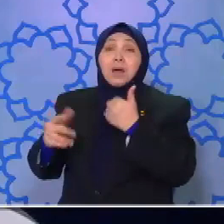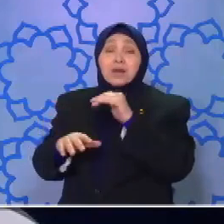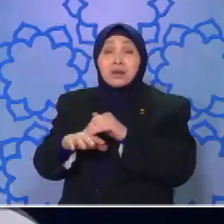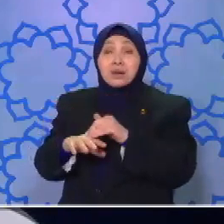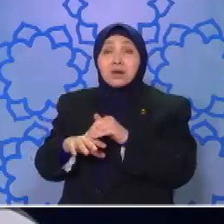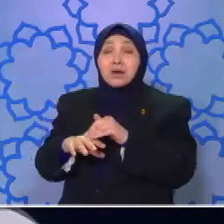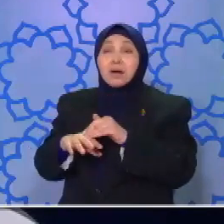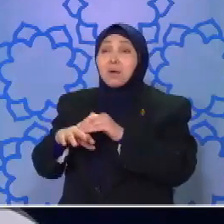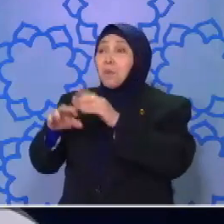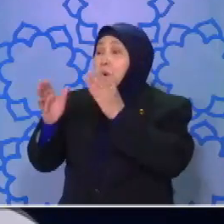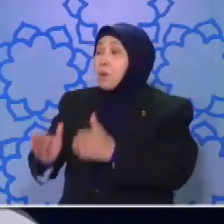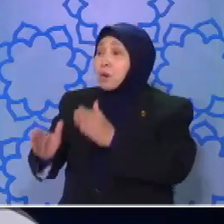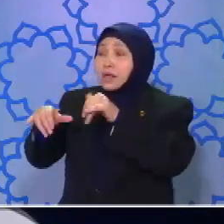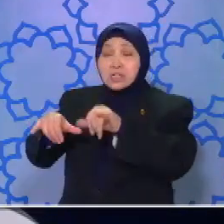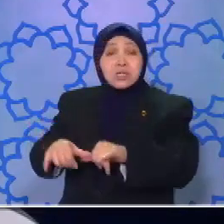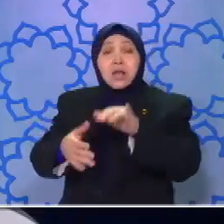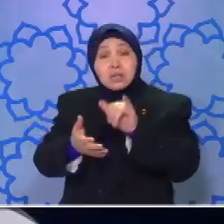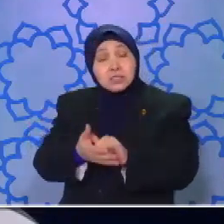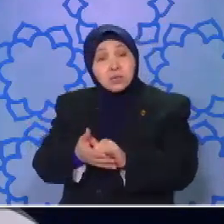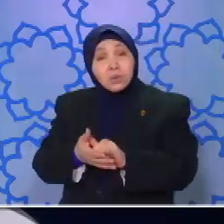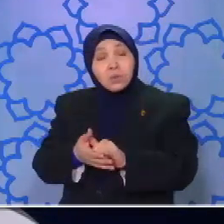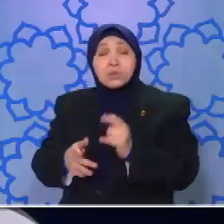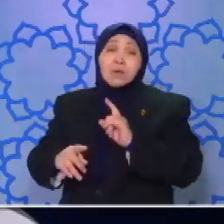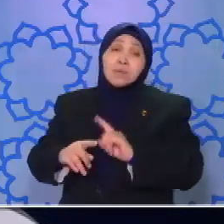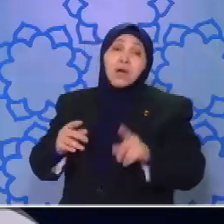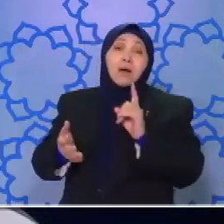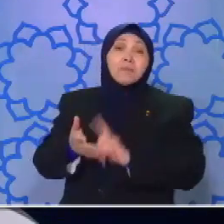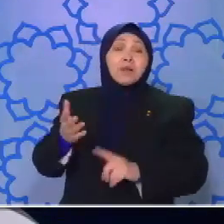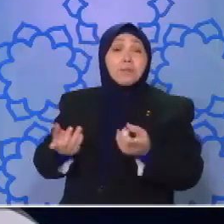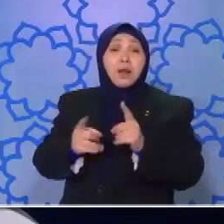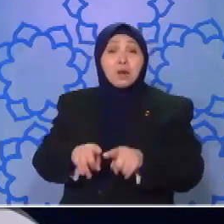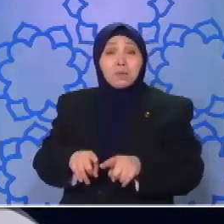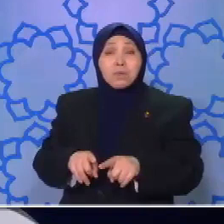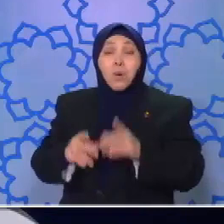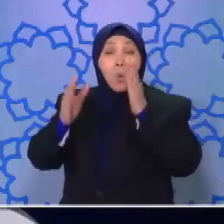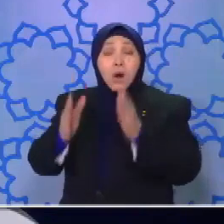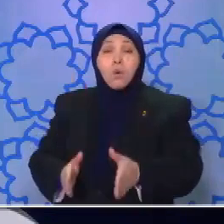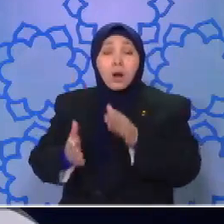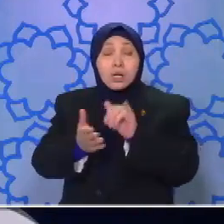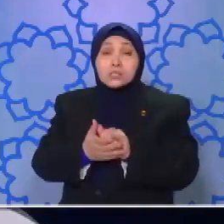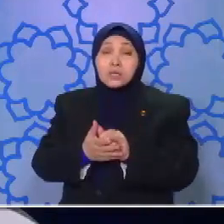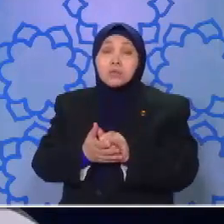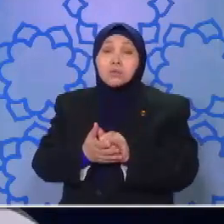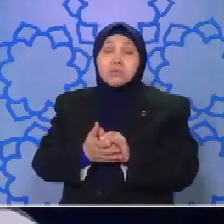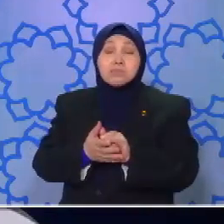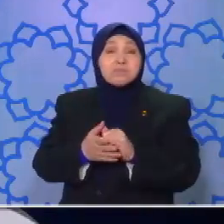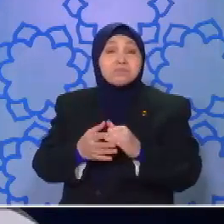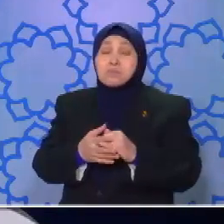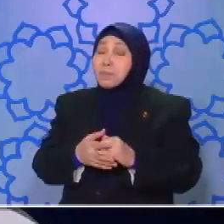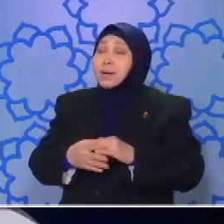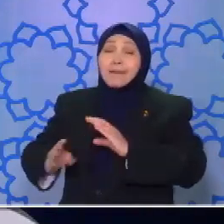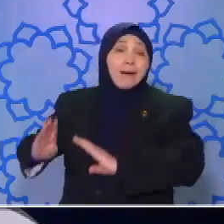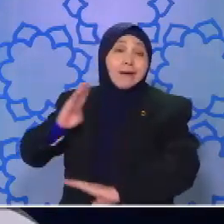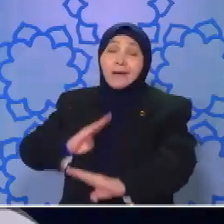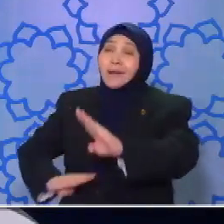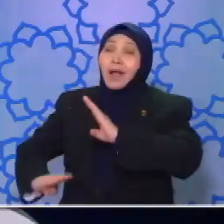daripada penduduk kawasan tersebut, ya. Tetapi apakah yang berlaku? Orang-orang di situ memang jenis bengis, tidak mahu